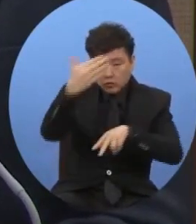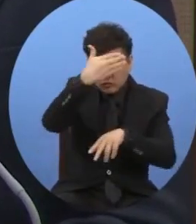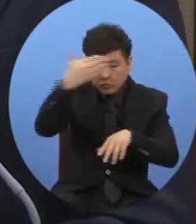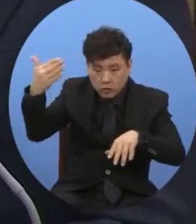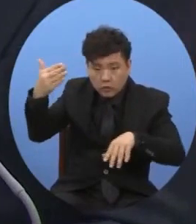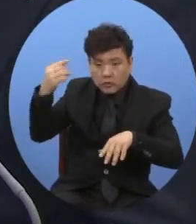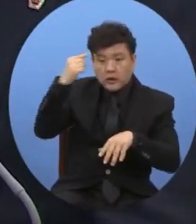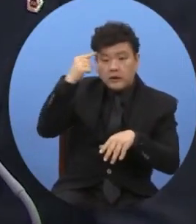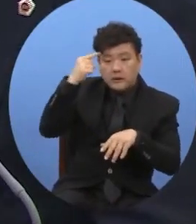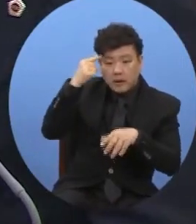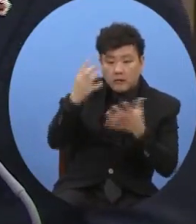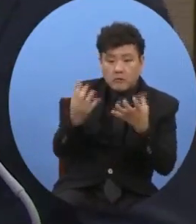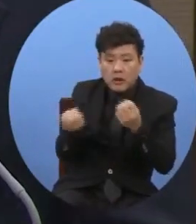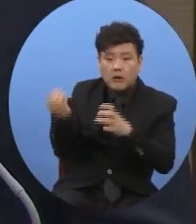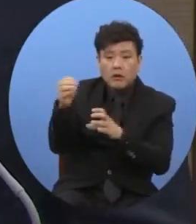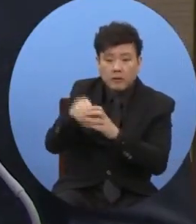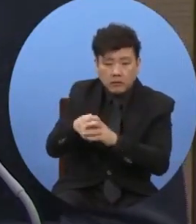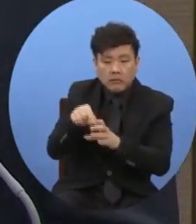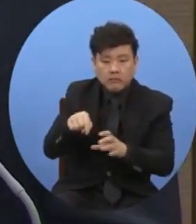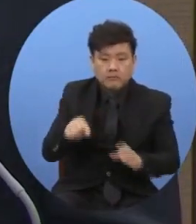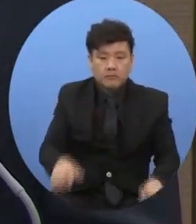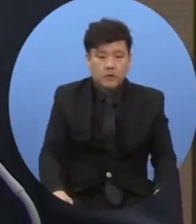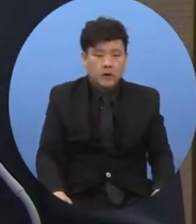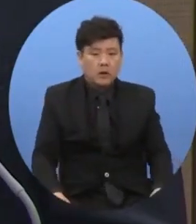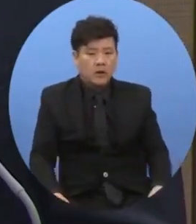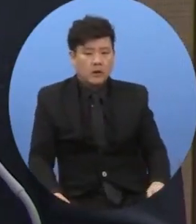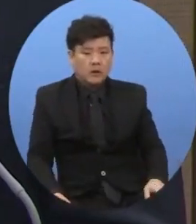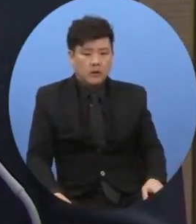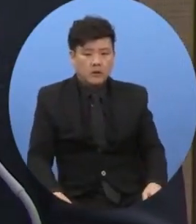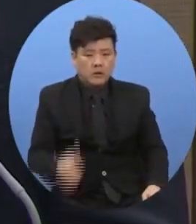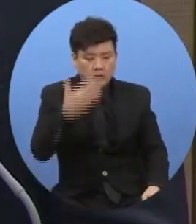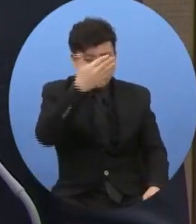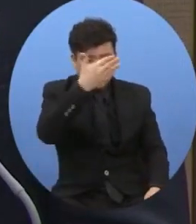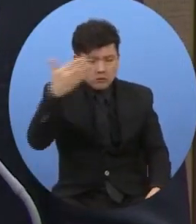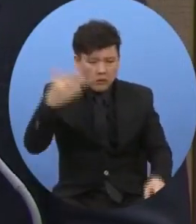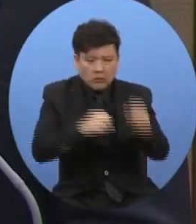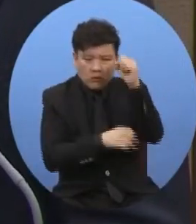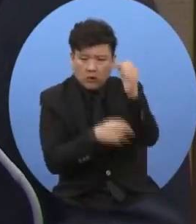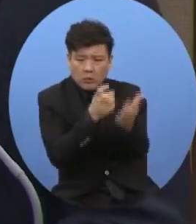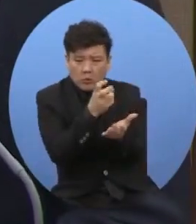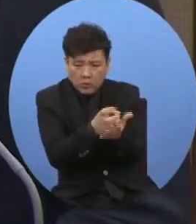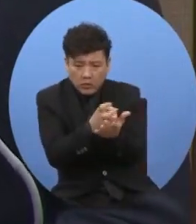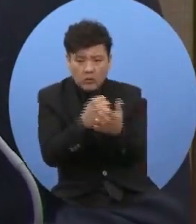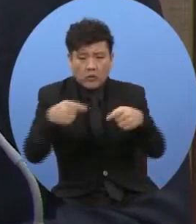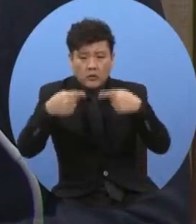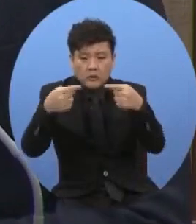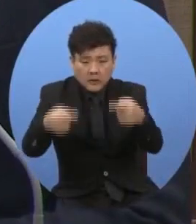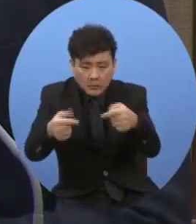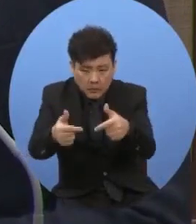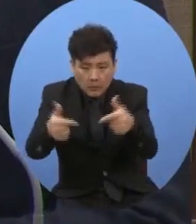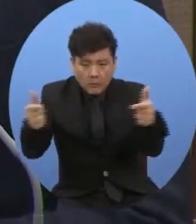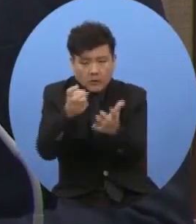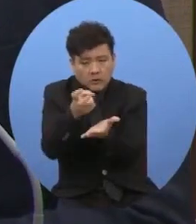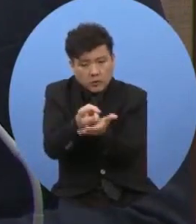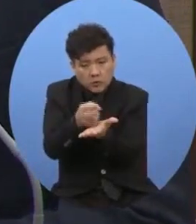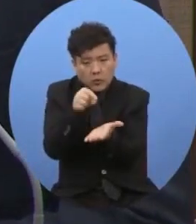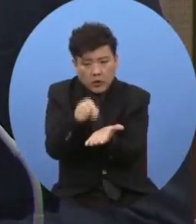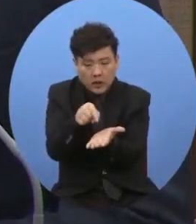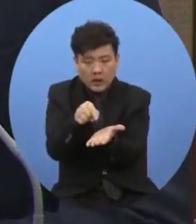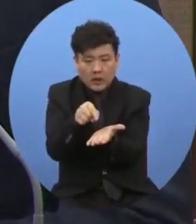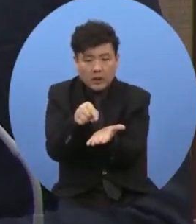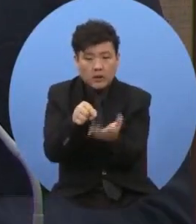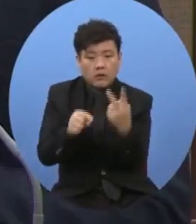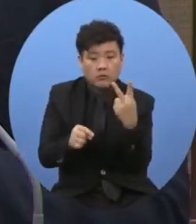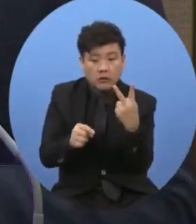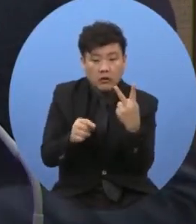생각을 합니다. 대표적인 플랫폼 차원에서 말씀을 드린 거예요. 청년 기본 조례와 청년 참여 활성화 조례가 이제 규정하고 있는